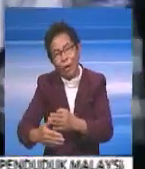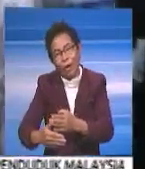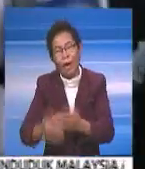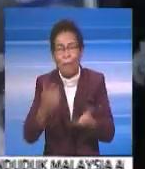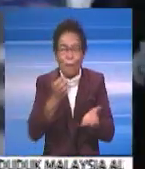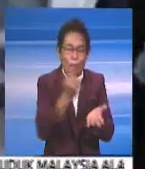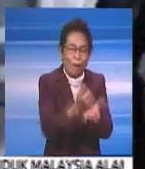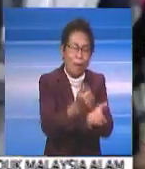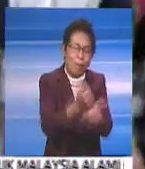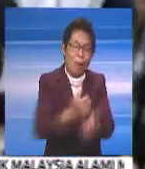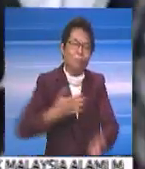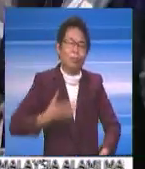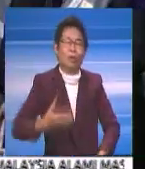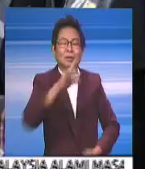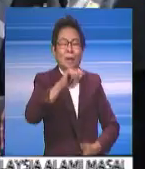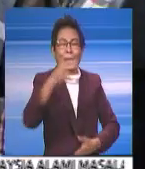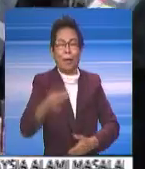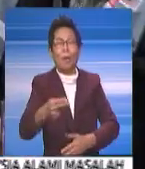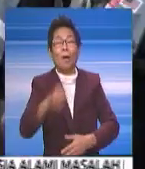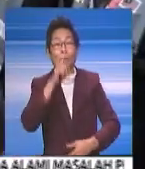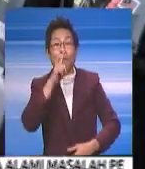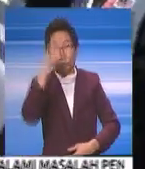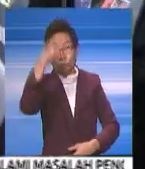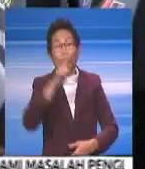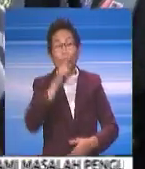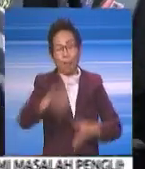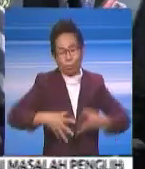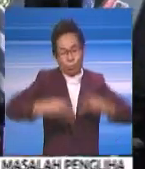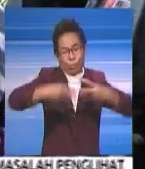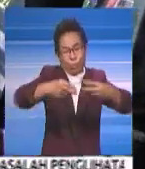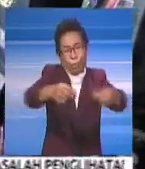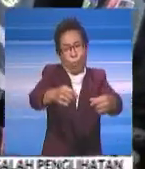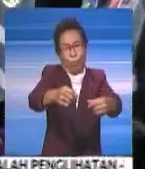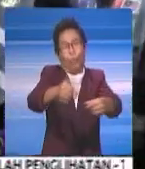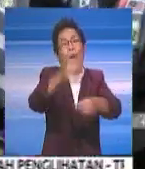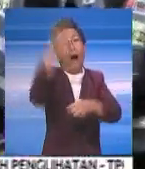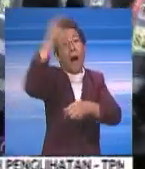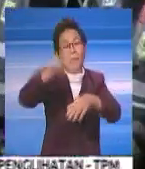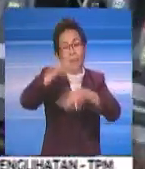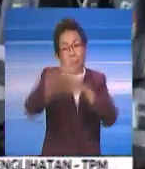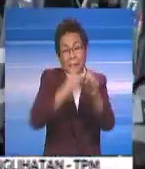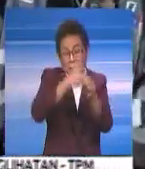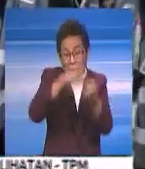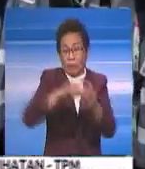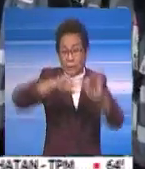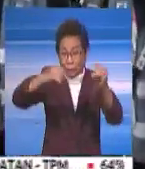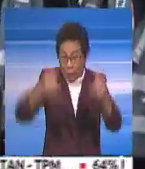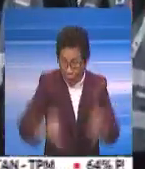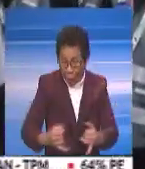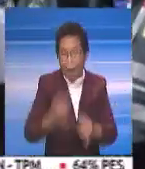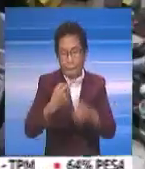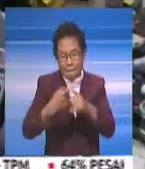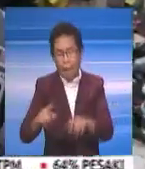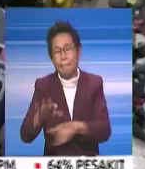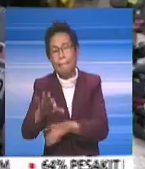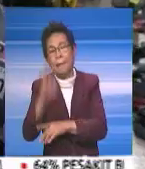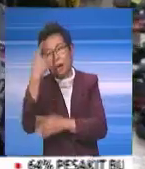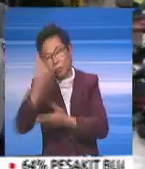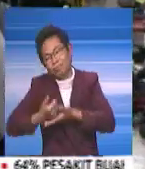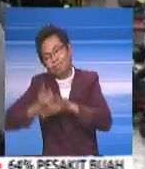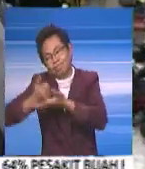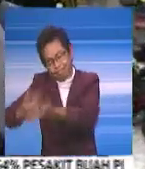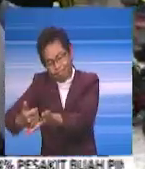secara sukarela tabung haji bagi memastikan kelancaran operasi haji pada tahun ini. Mereka jemaah tapi mereka memilih